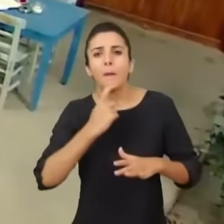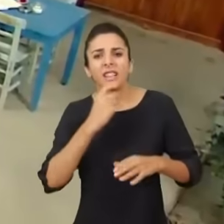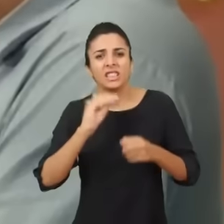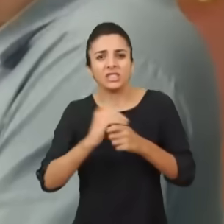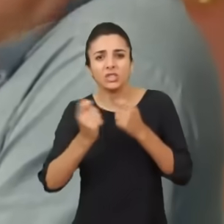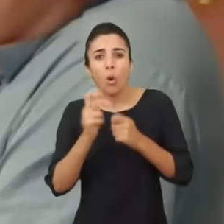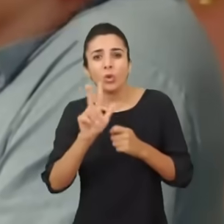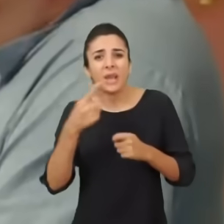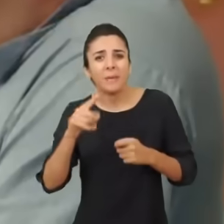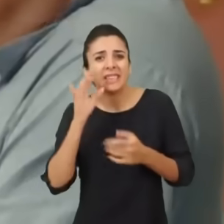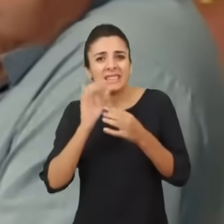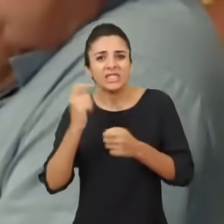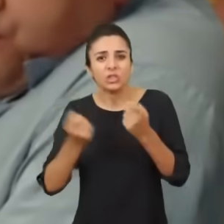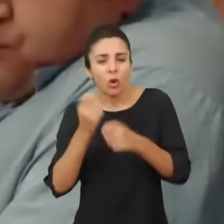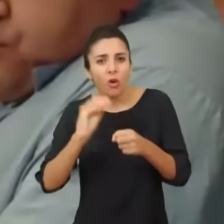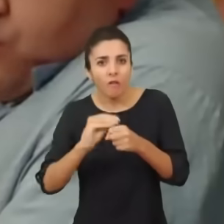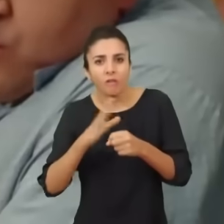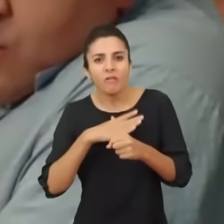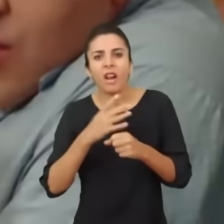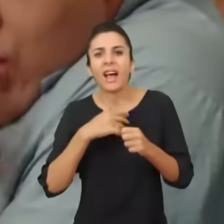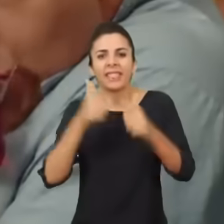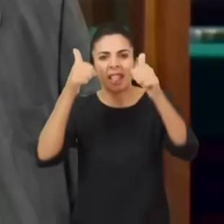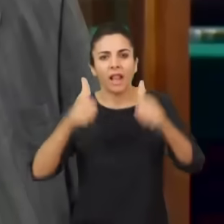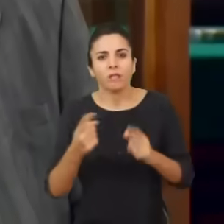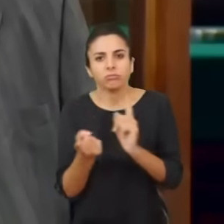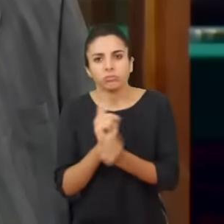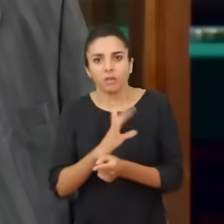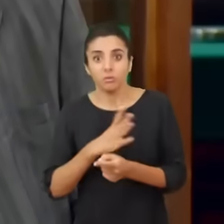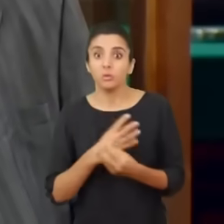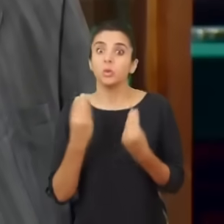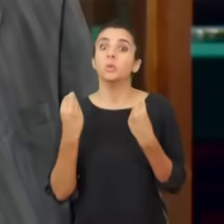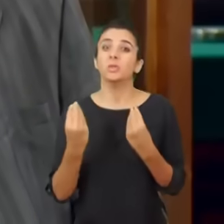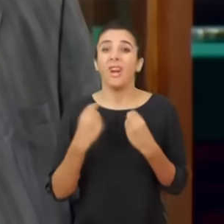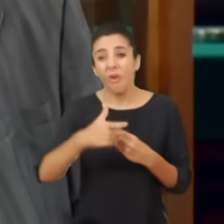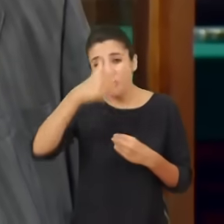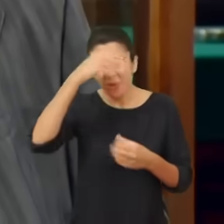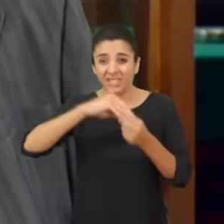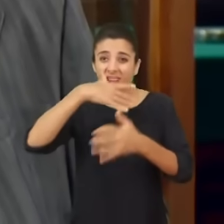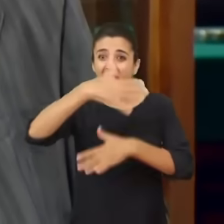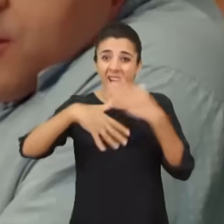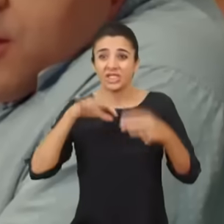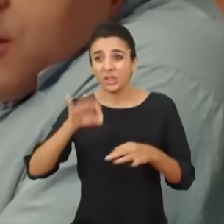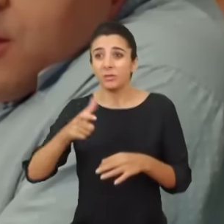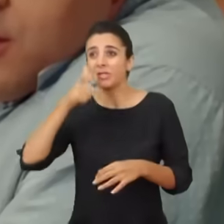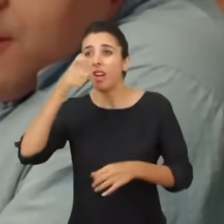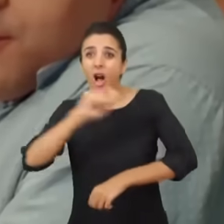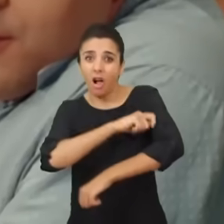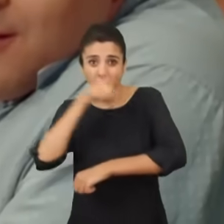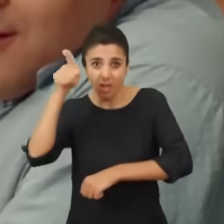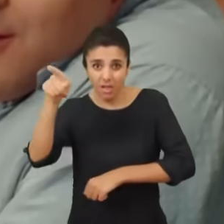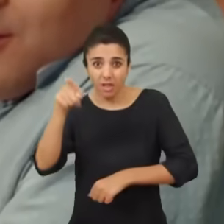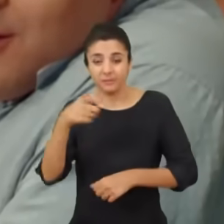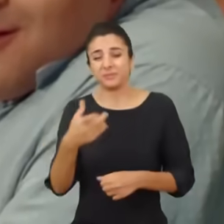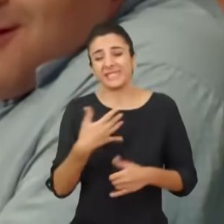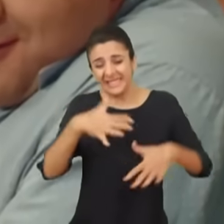iş yerlerinde lockout ilan etti. Güzel. Türkiye'yi karıştırdınız yetmedi, gözü Almanya'ya diktiniz. Öyle mi?